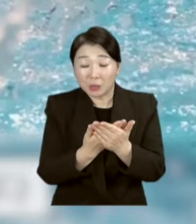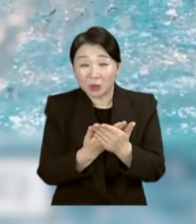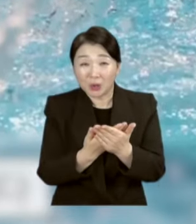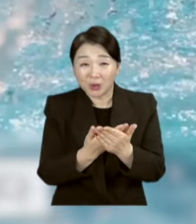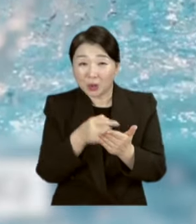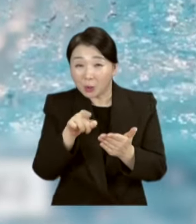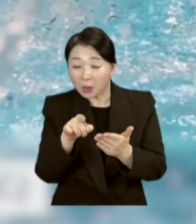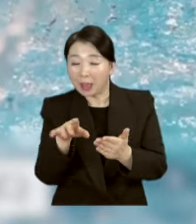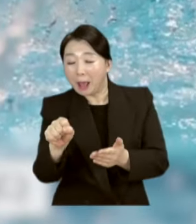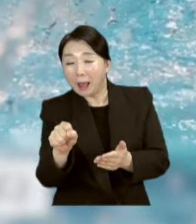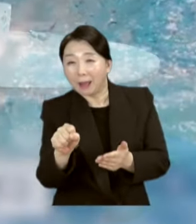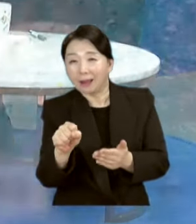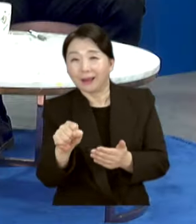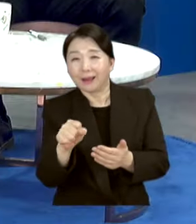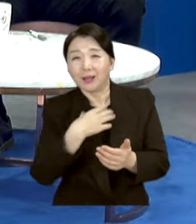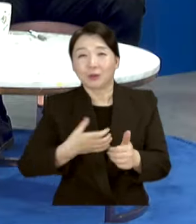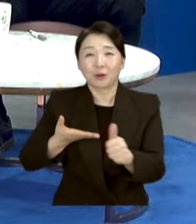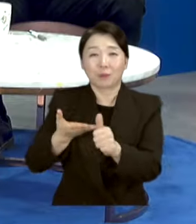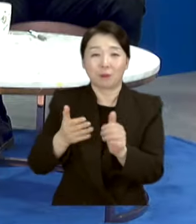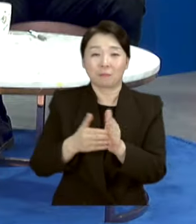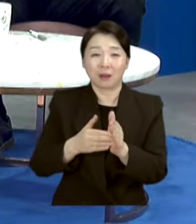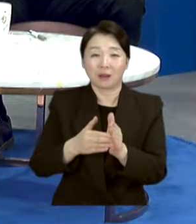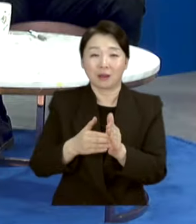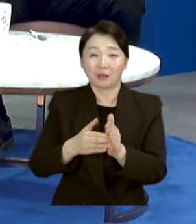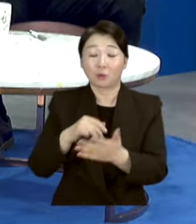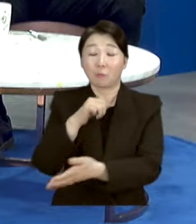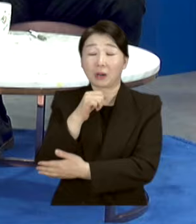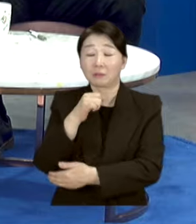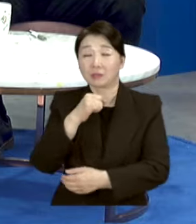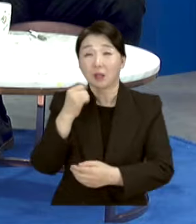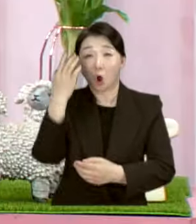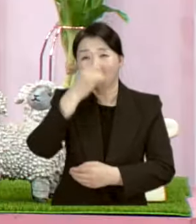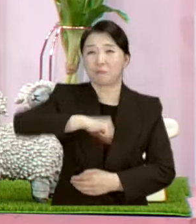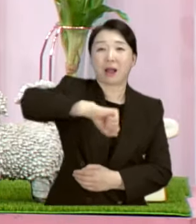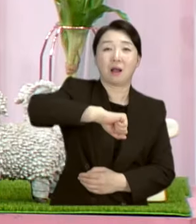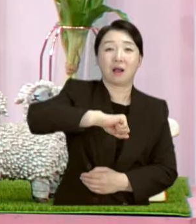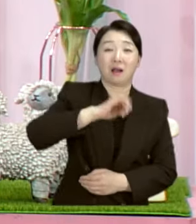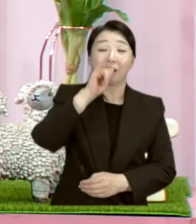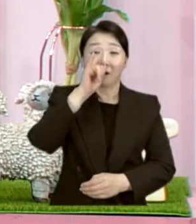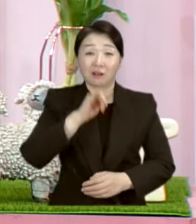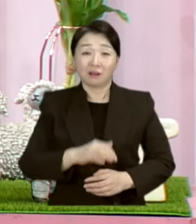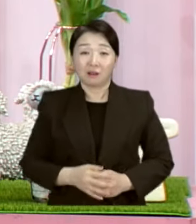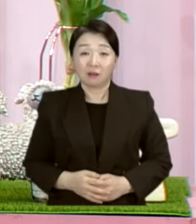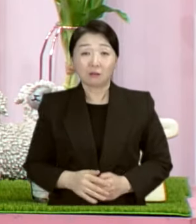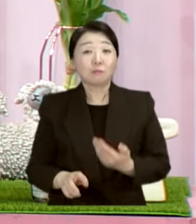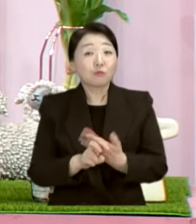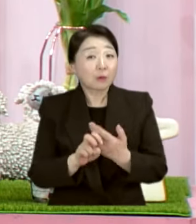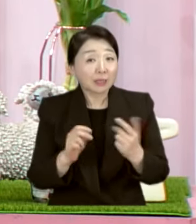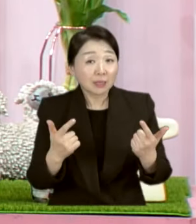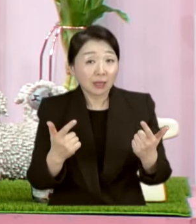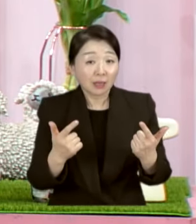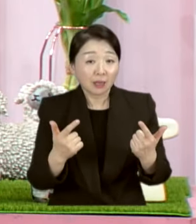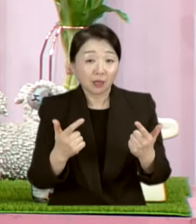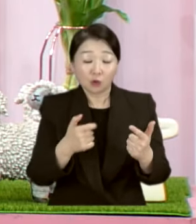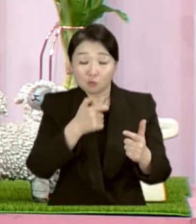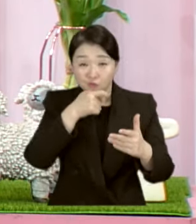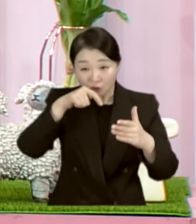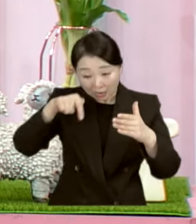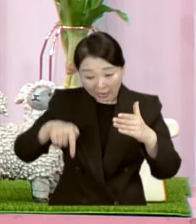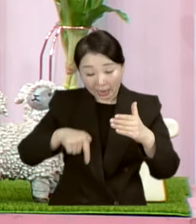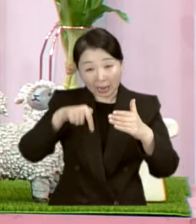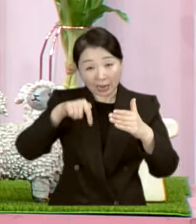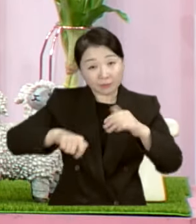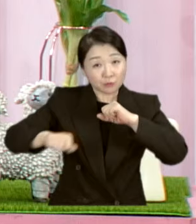어머머머 상대편을 괴롭히기도 하고요. 또 이렇게 팔꿈치로 상대편 얼굴을 가격하고. 우와. 근데 그건 그럼 반칙이잖아요. 근데 물